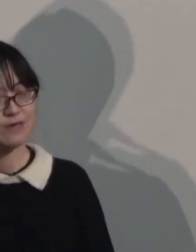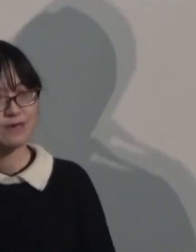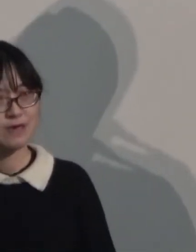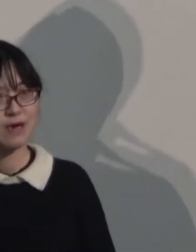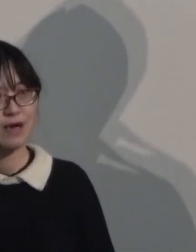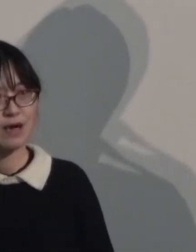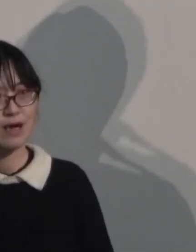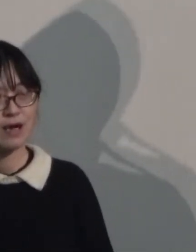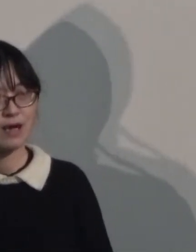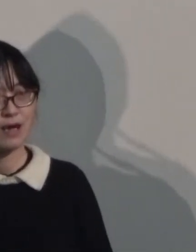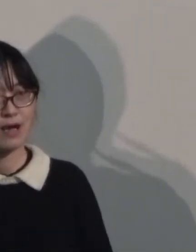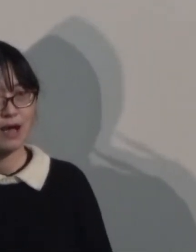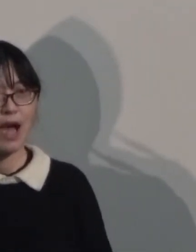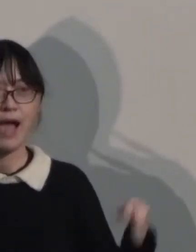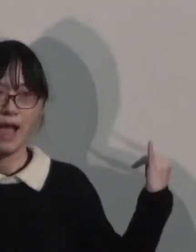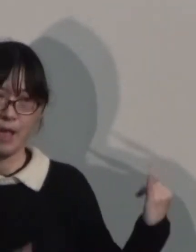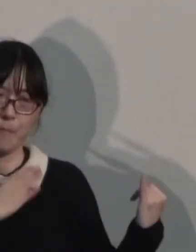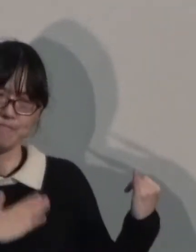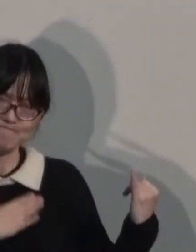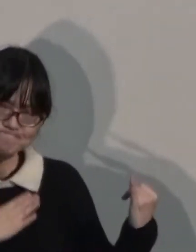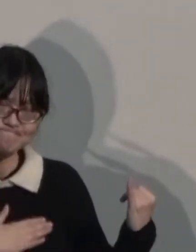あなたも分かっているでしょう。